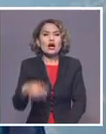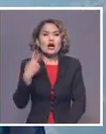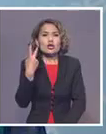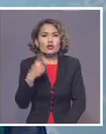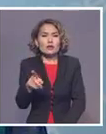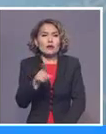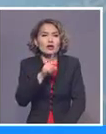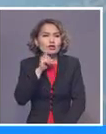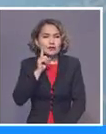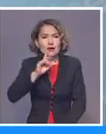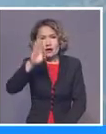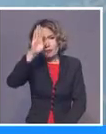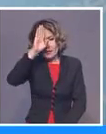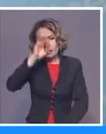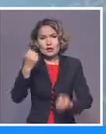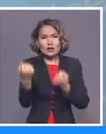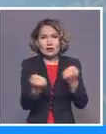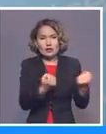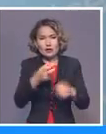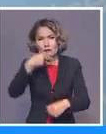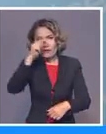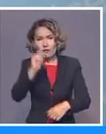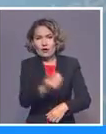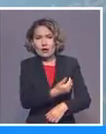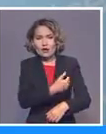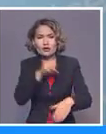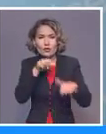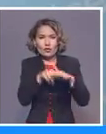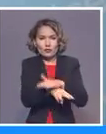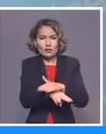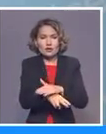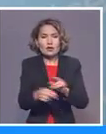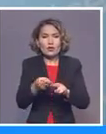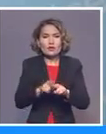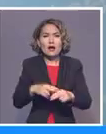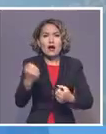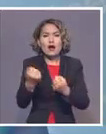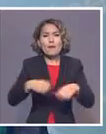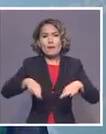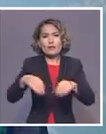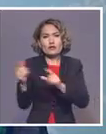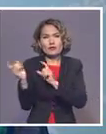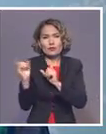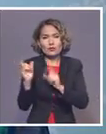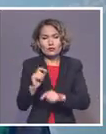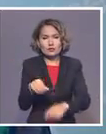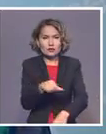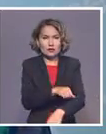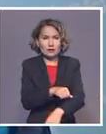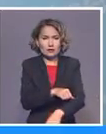бабының тармақтары бойынша қылмыстық жауапкершілікке тартылуда, яғни билік өкіліне бағынбау фактісі бойынша.